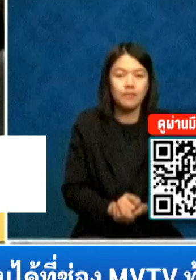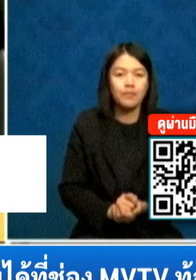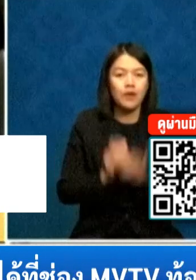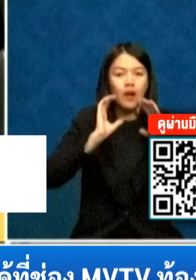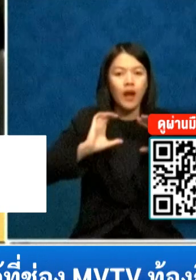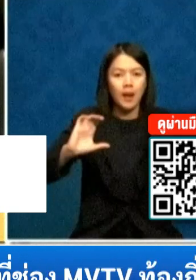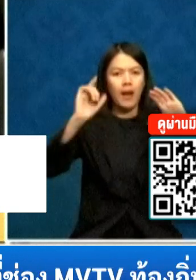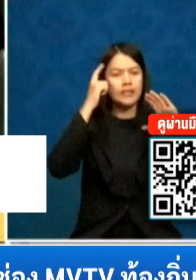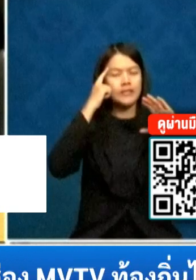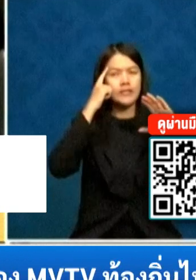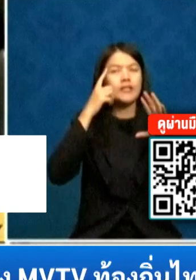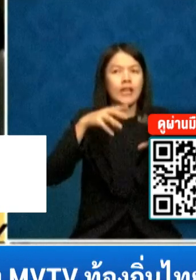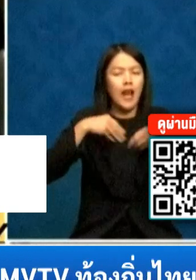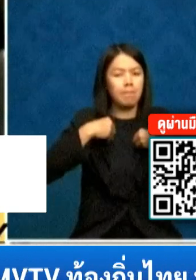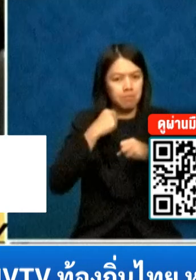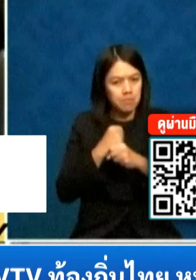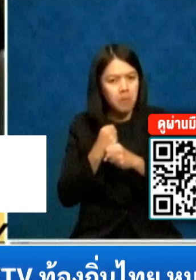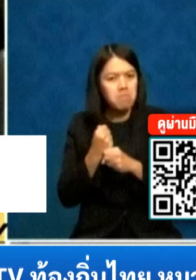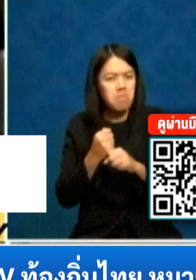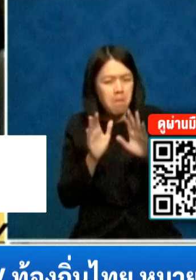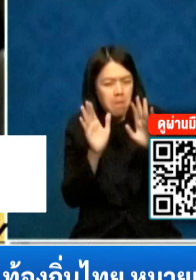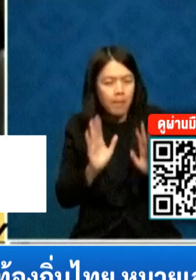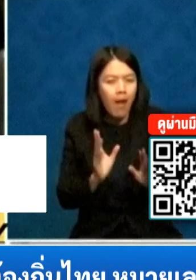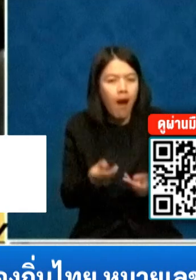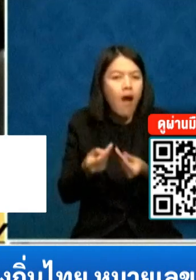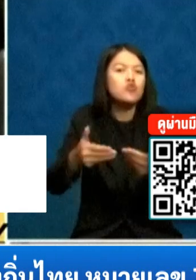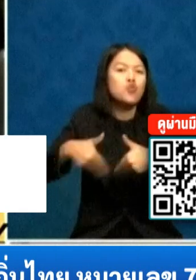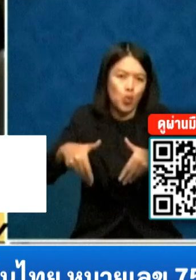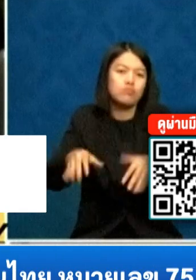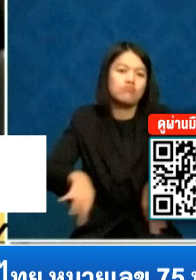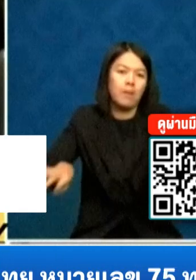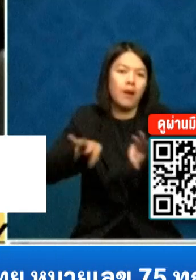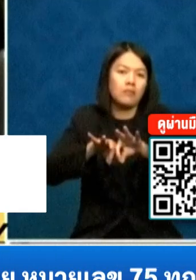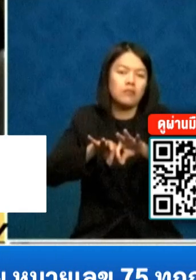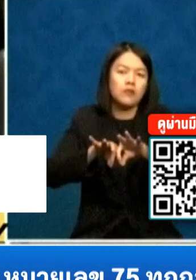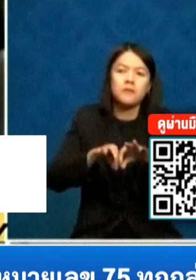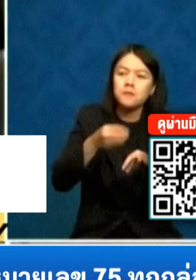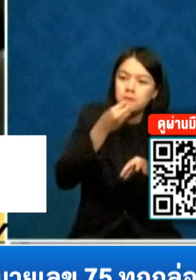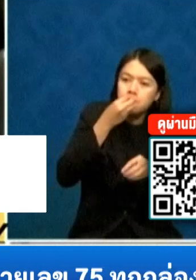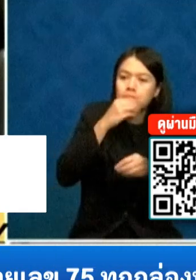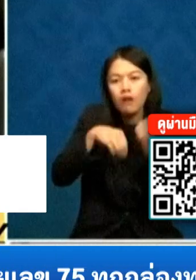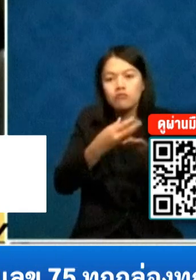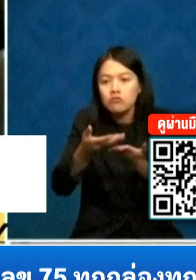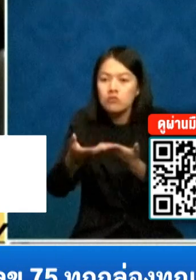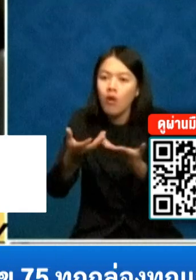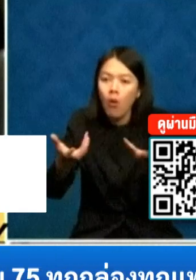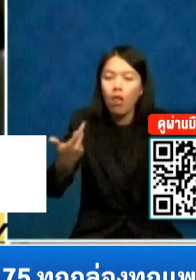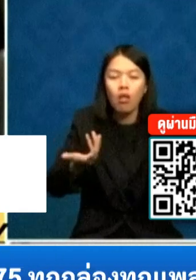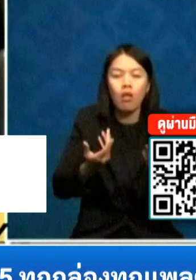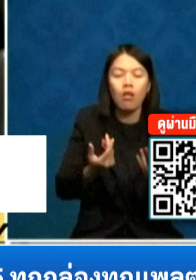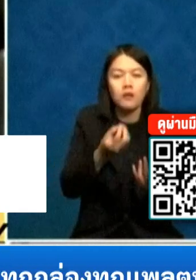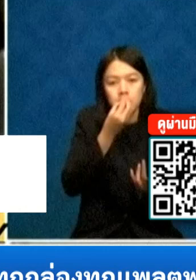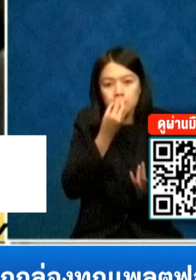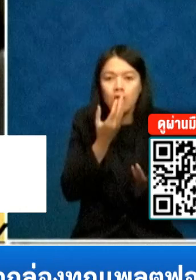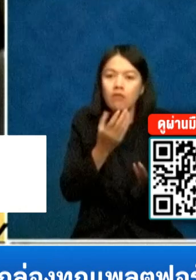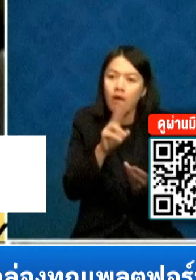องไปดำเนินการจะออกมาในรูปไหนขอให้เงินถึงมือประชาชนมันก็จะมีการจับจ่ายใช้สอยนู่นนี่นั่นไม่ว่าจะเป็นเครื่องอุปโภคบ